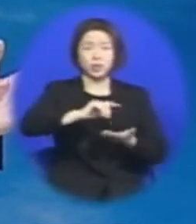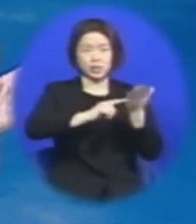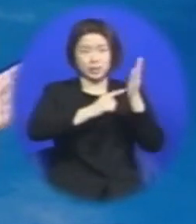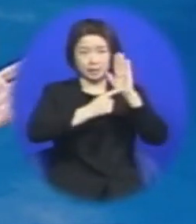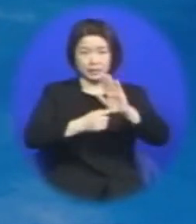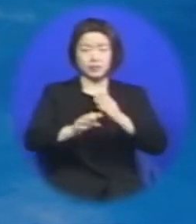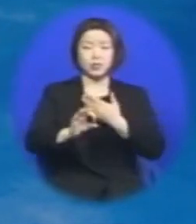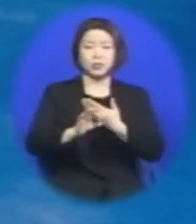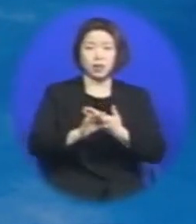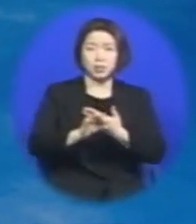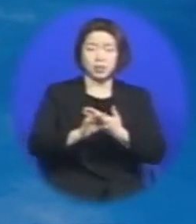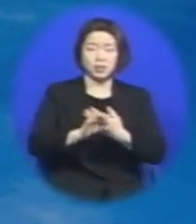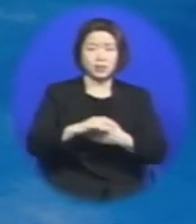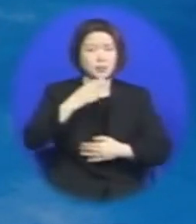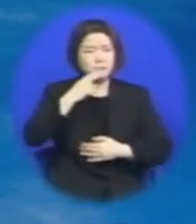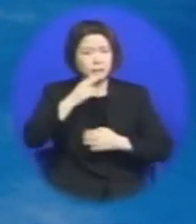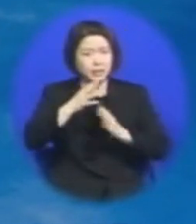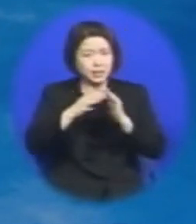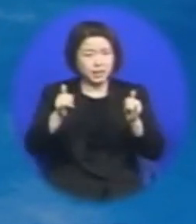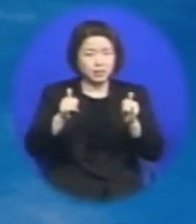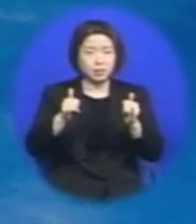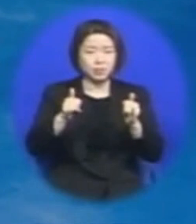드러나면 이사야처럼